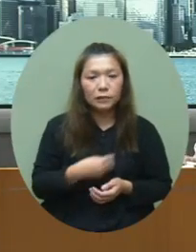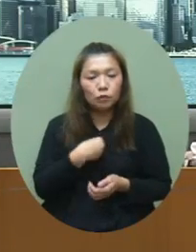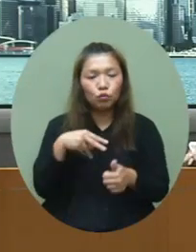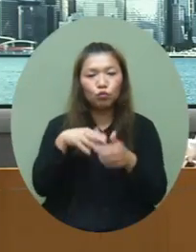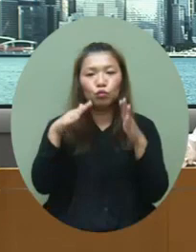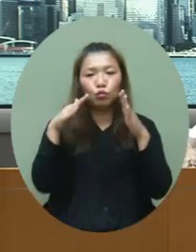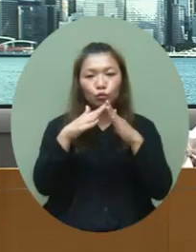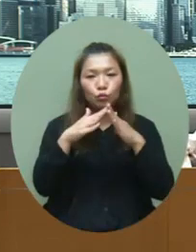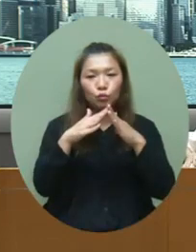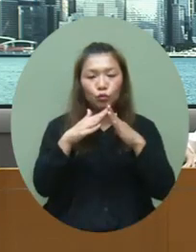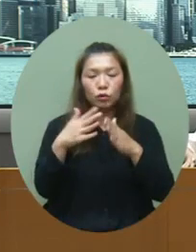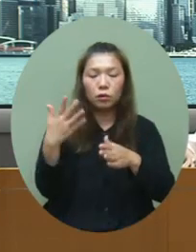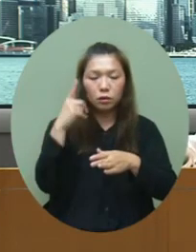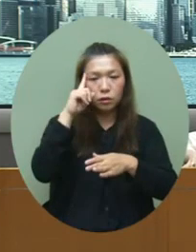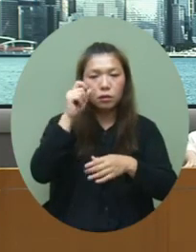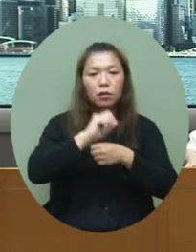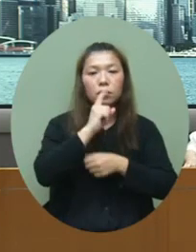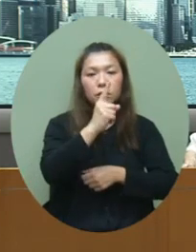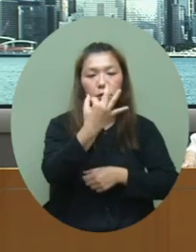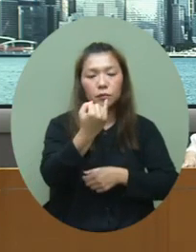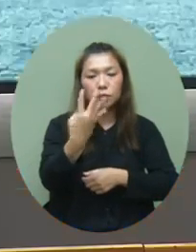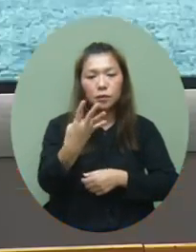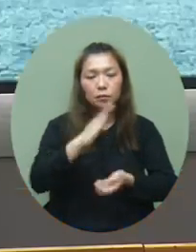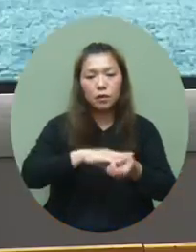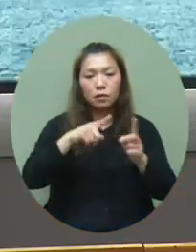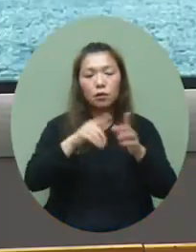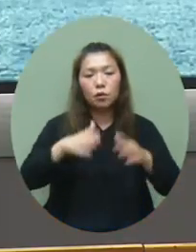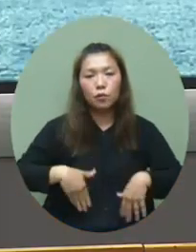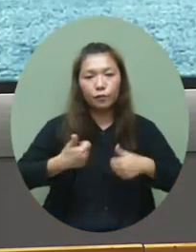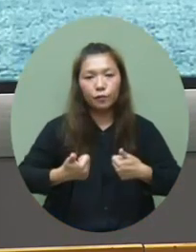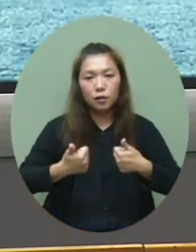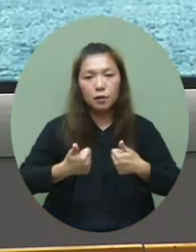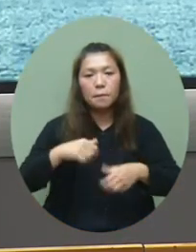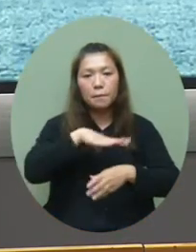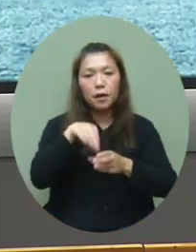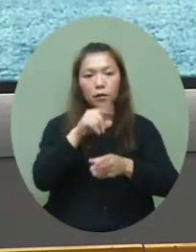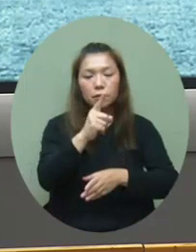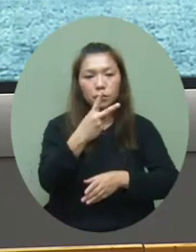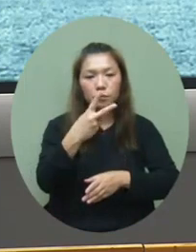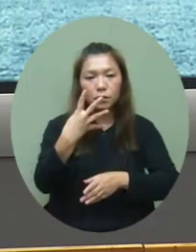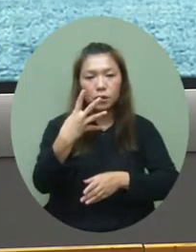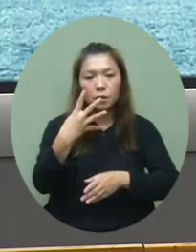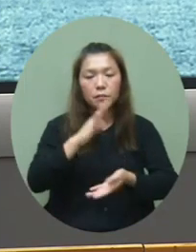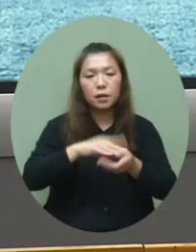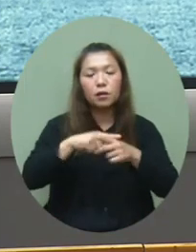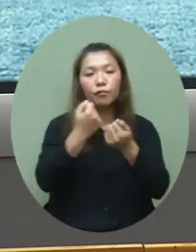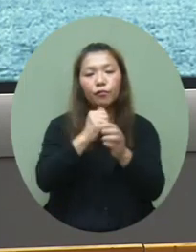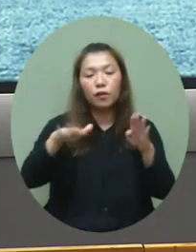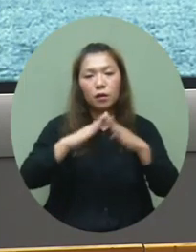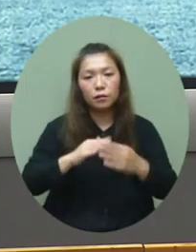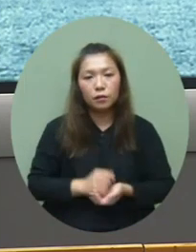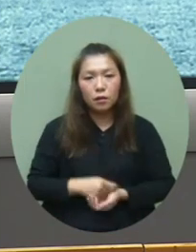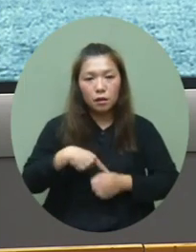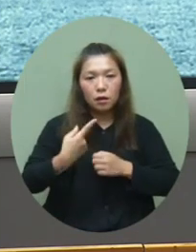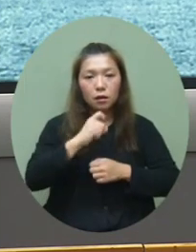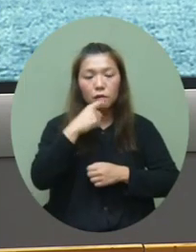局咧就過去一日有134名嘅病人係康復嘅，包括124名嘅病人係出院，另